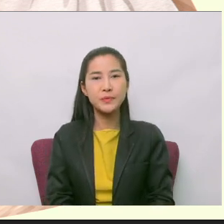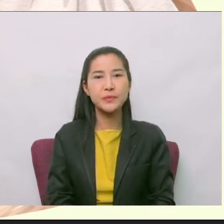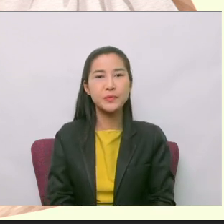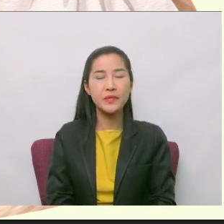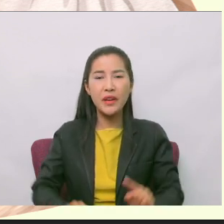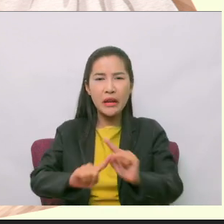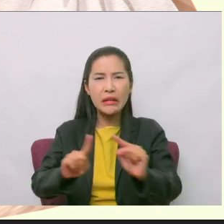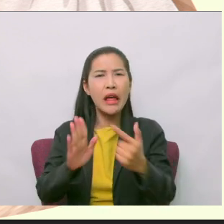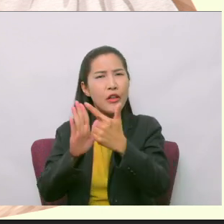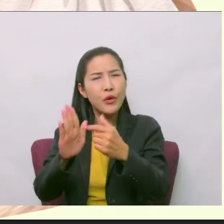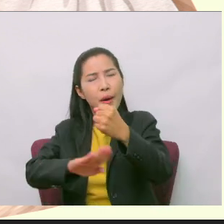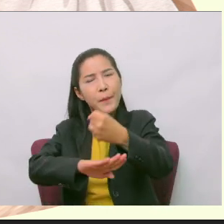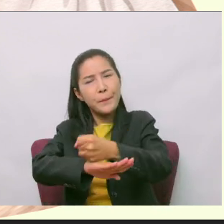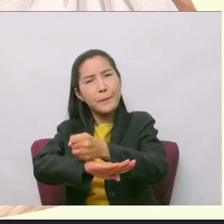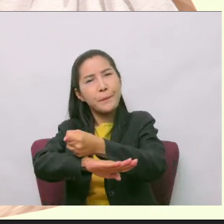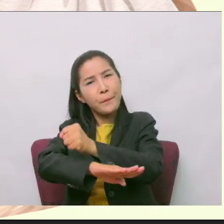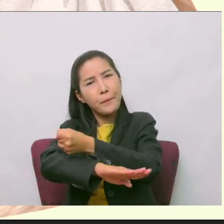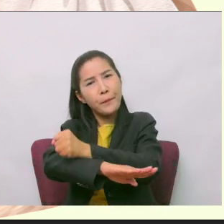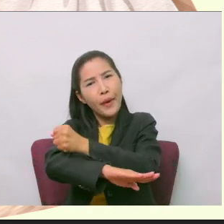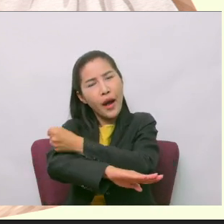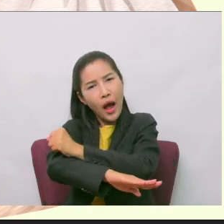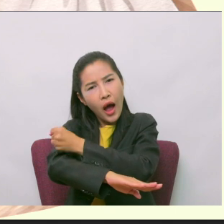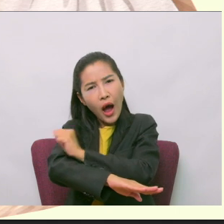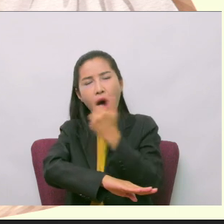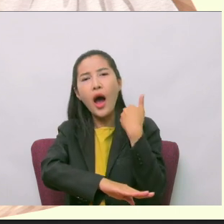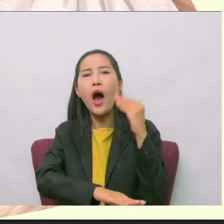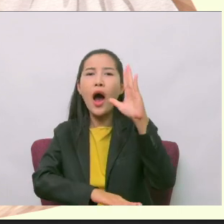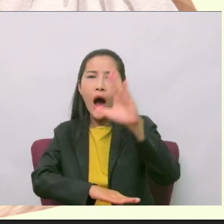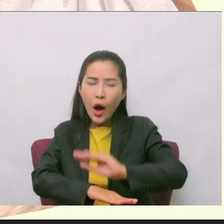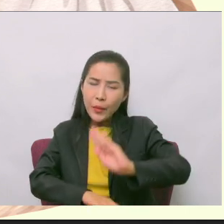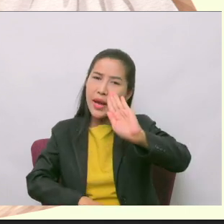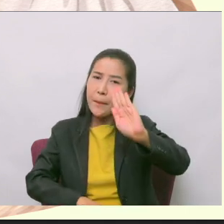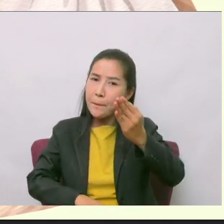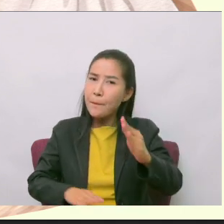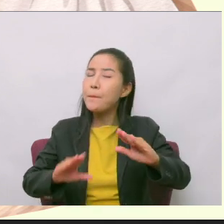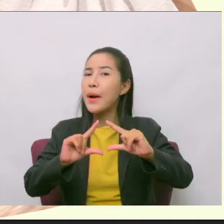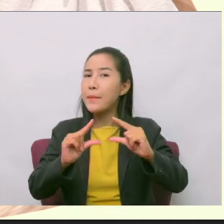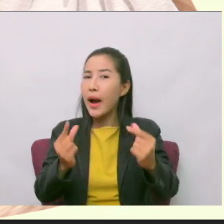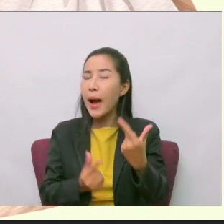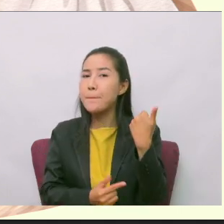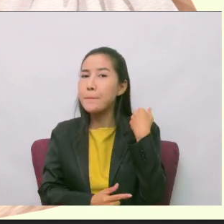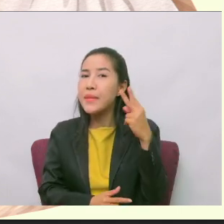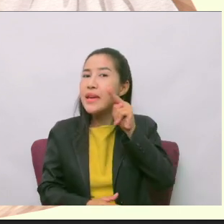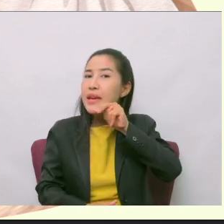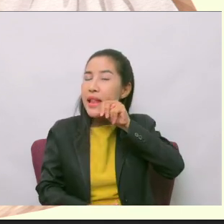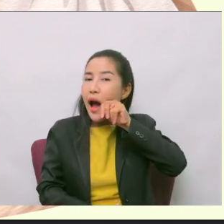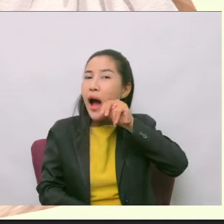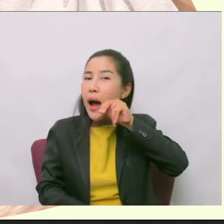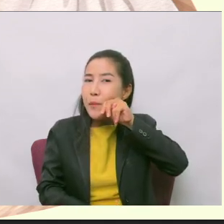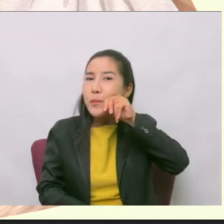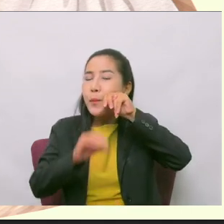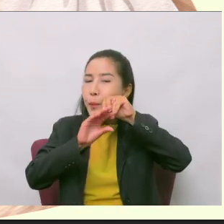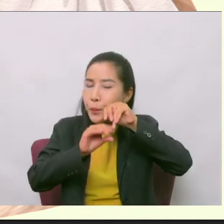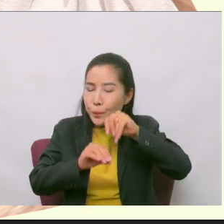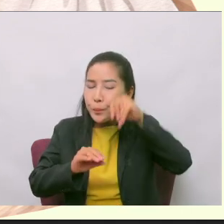าลูกประคบเนี่ยเราจะใช้จากใบนะคะเนื่องว่าจากใบนี้จะมีน้ำนะคะของใบมะขามนะคะออกมาแล้ว